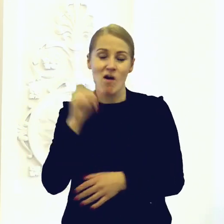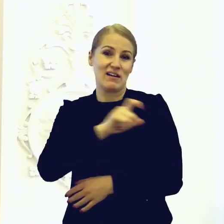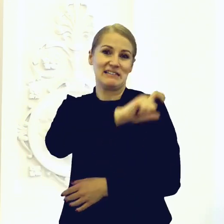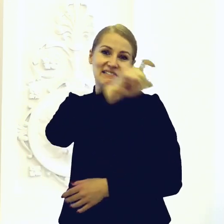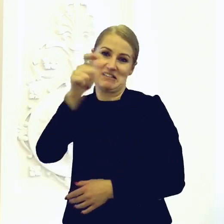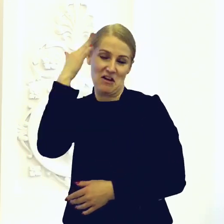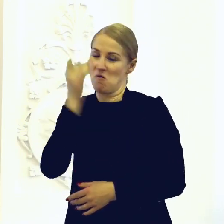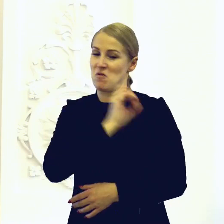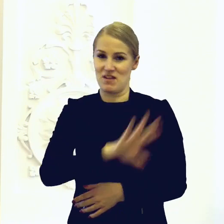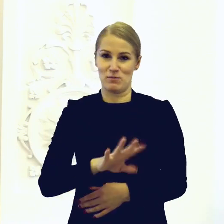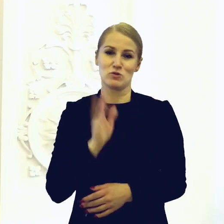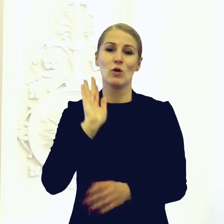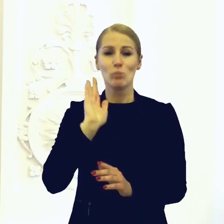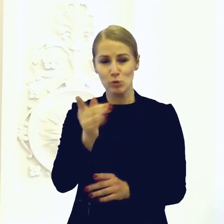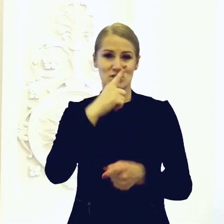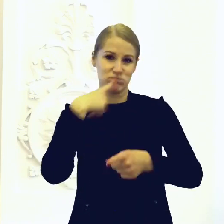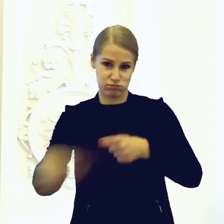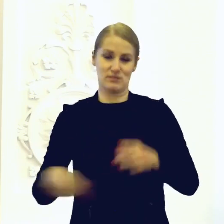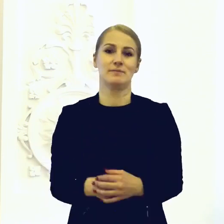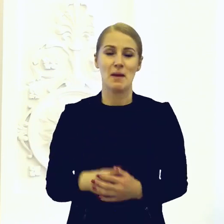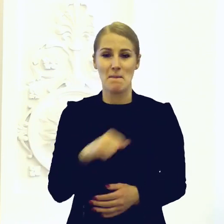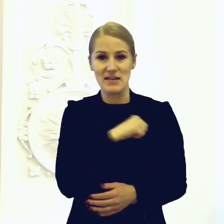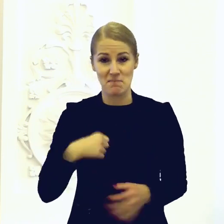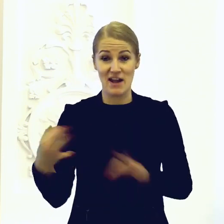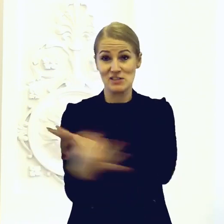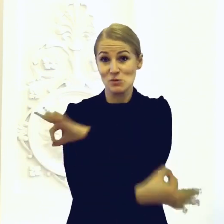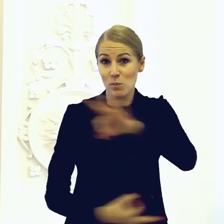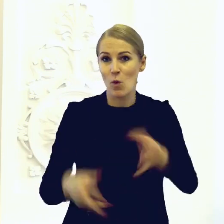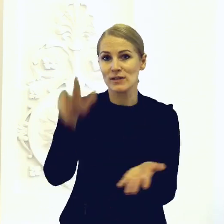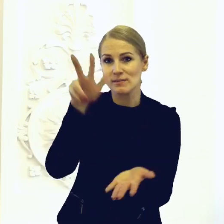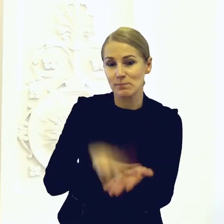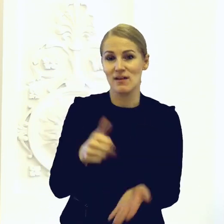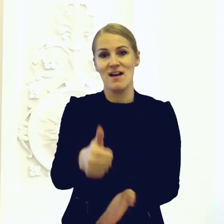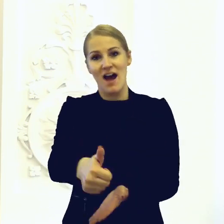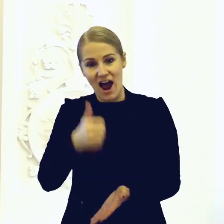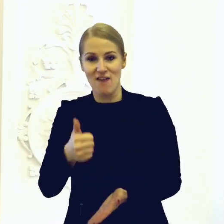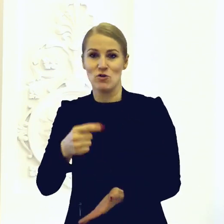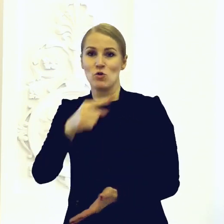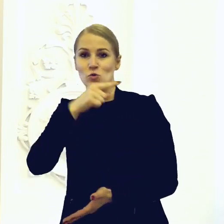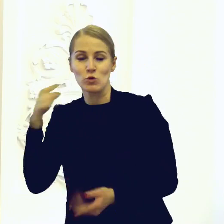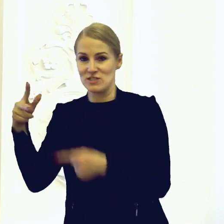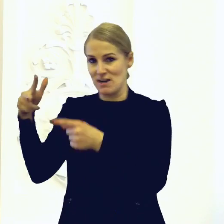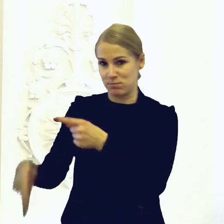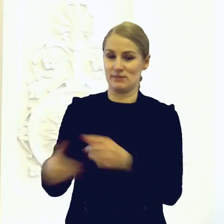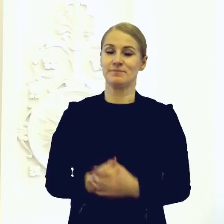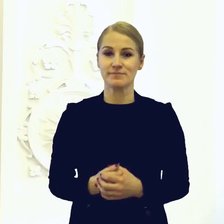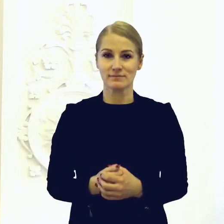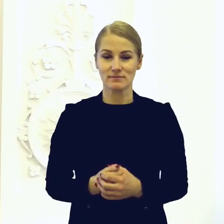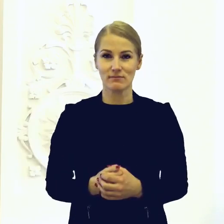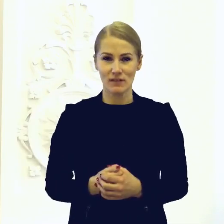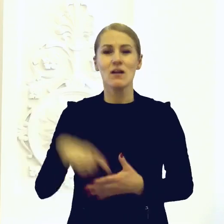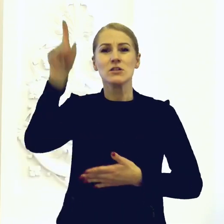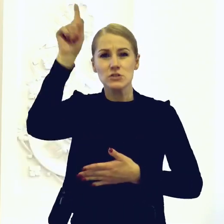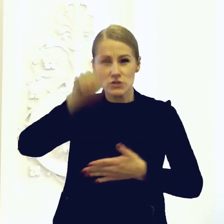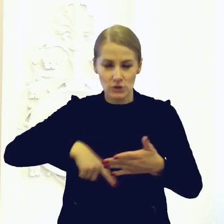neilgai ir mes būsime pabaigę savo sinchronizacijos projektą. Ir, na, tada Lietuva galės būti, manau,